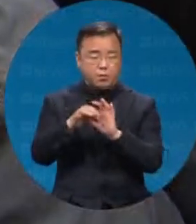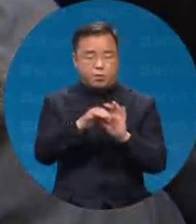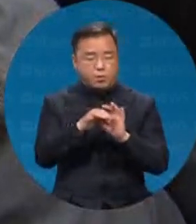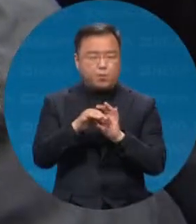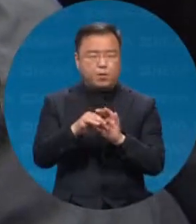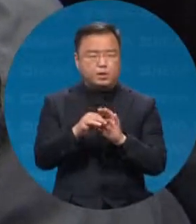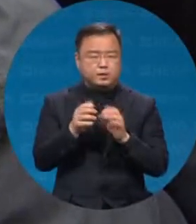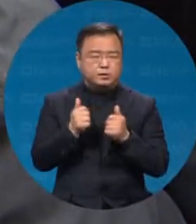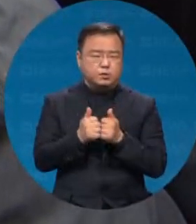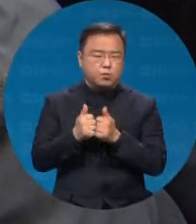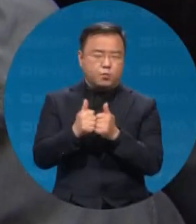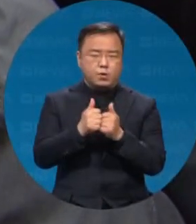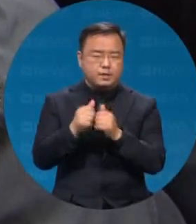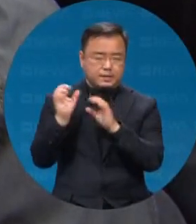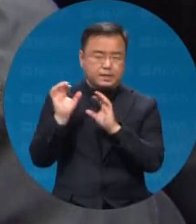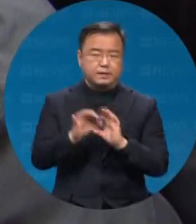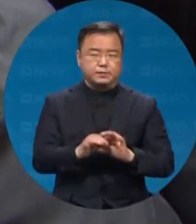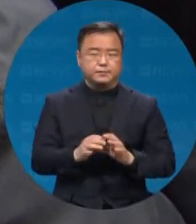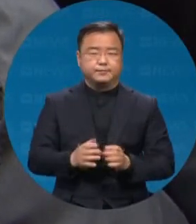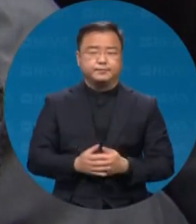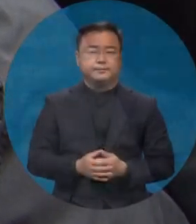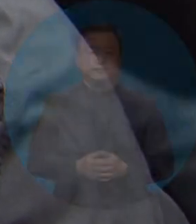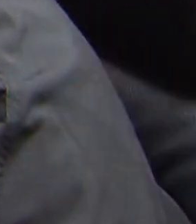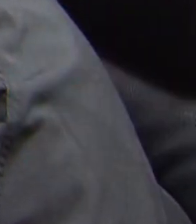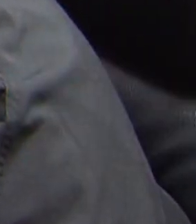계속됩니다 ebs 뉴스 황대원 입니다